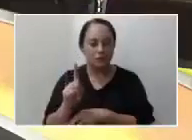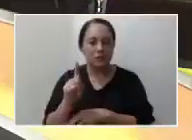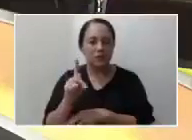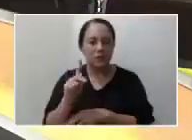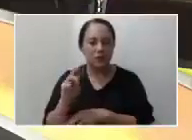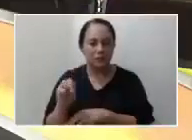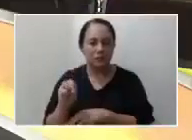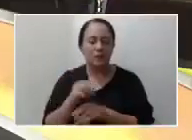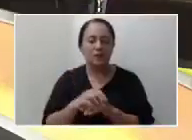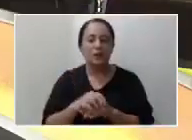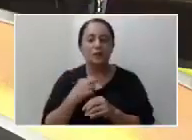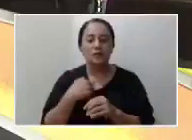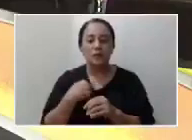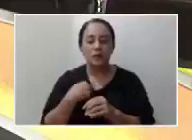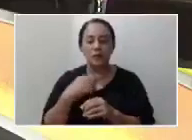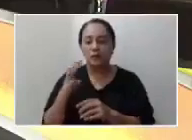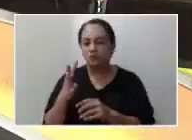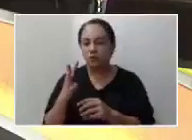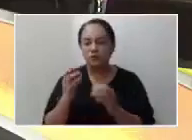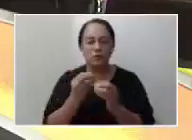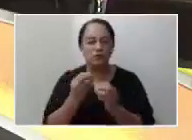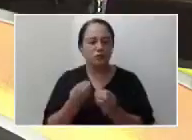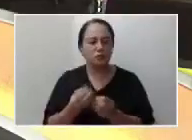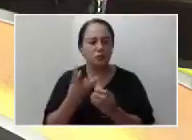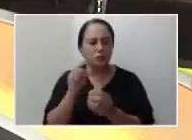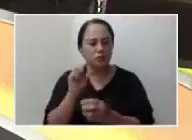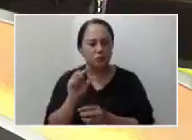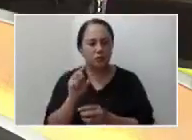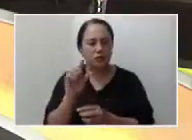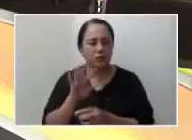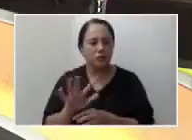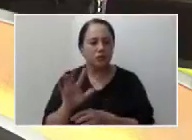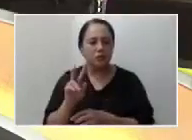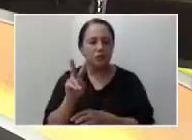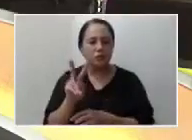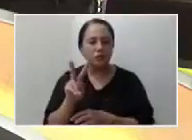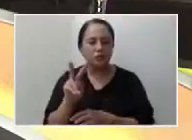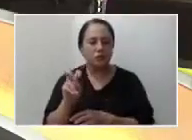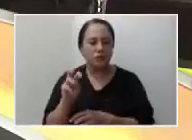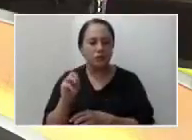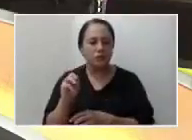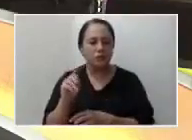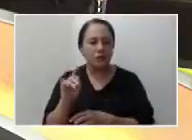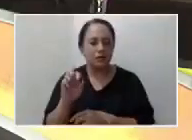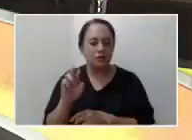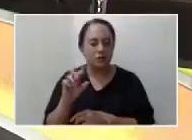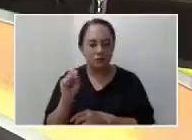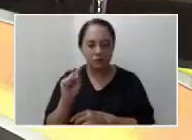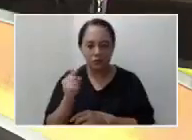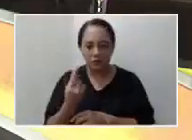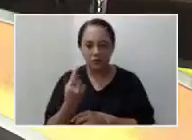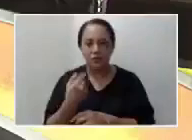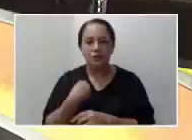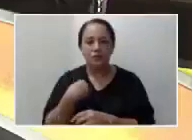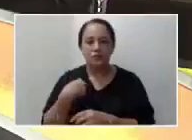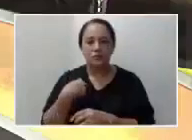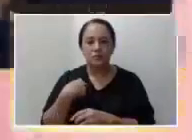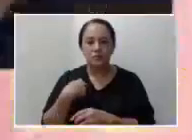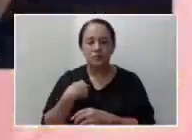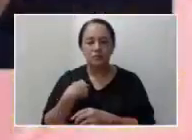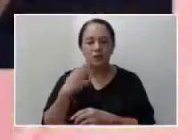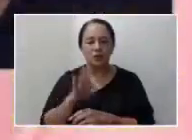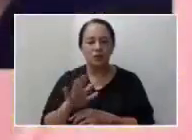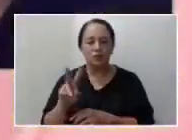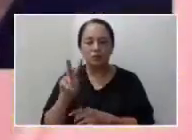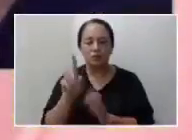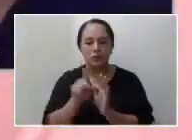galing po sa camera na yan, Director? Ito po yung nasa crater ridge, no? Nandun lang yan sa ridge pero sa taas, hindi sa